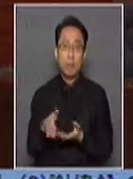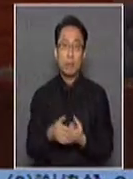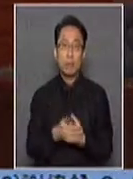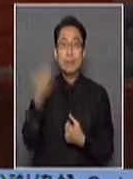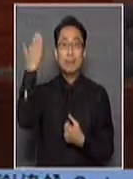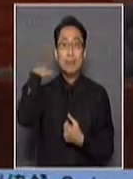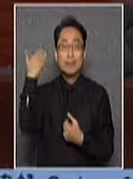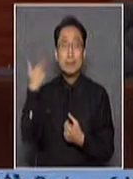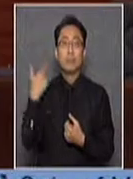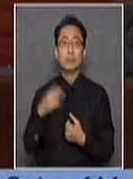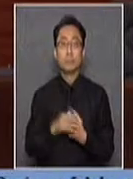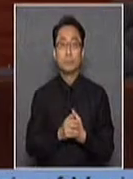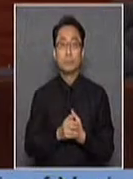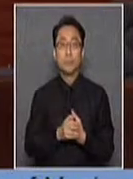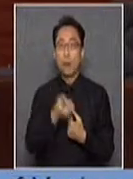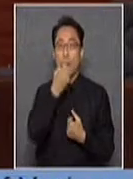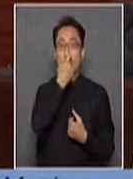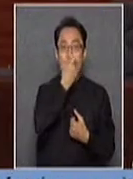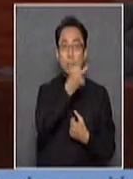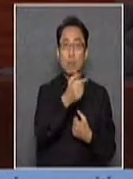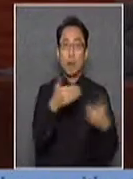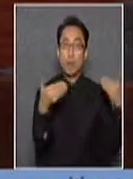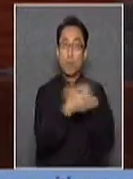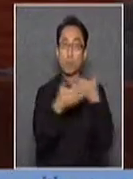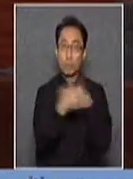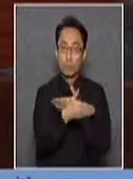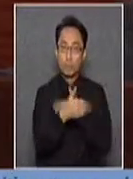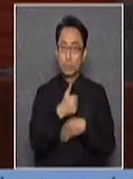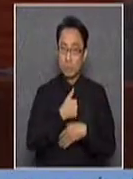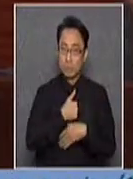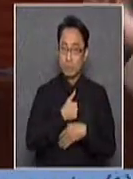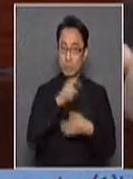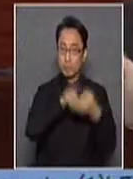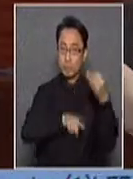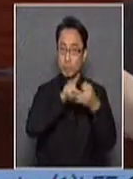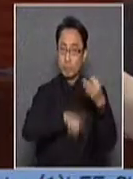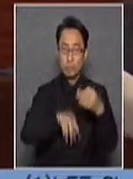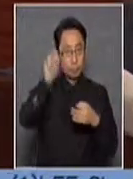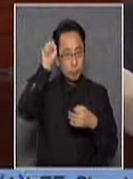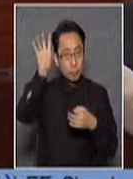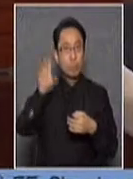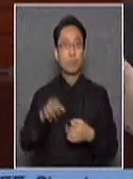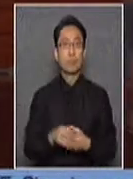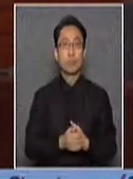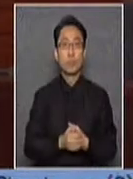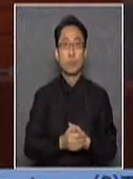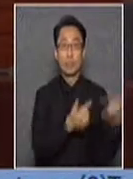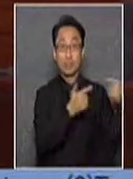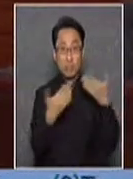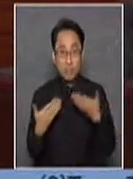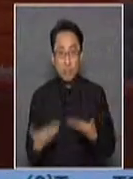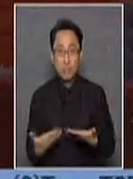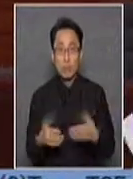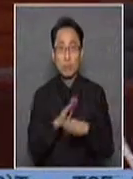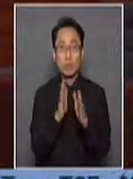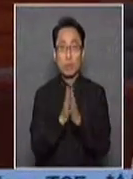Ian Scott， 當年的港英年代的運輸師、Ian Scott 的構思來的。但是整個的構思有幾